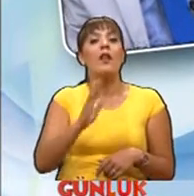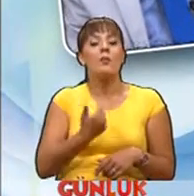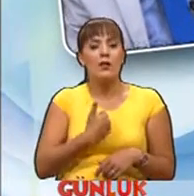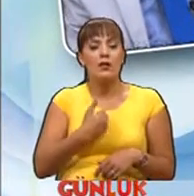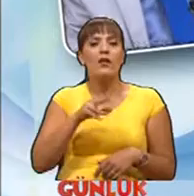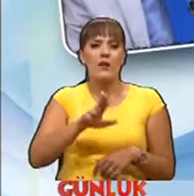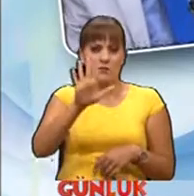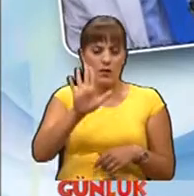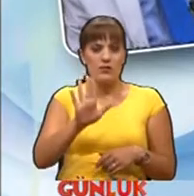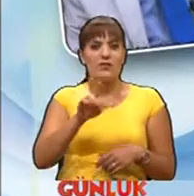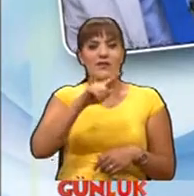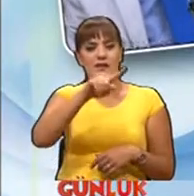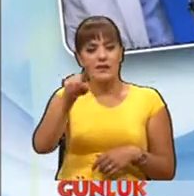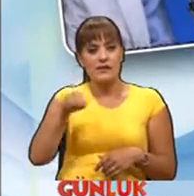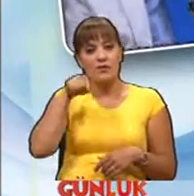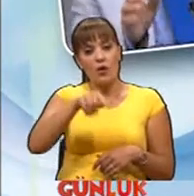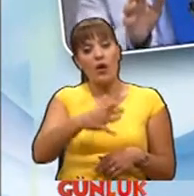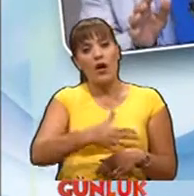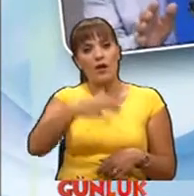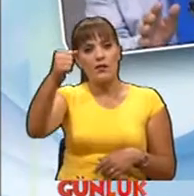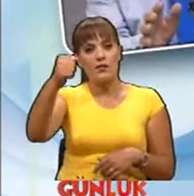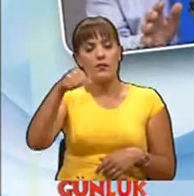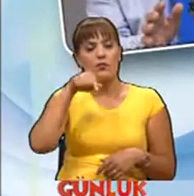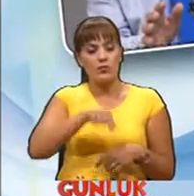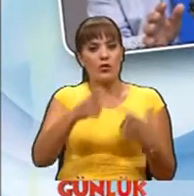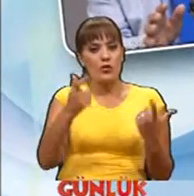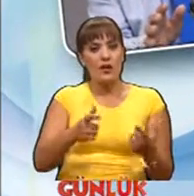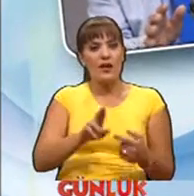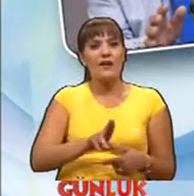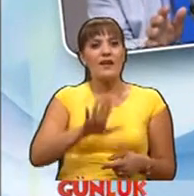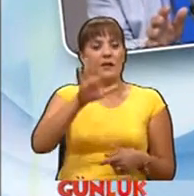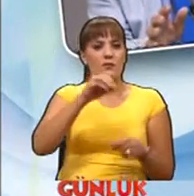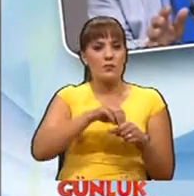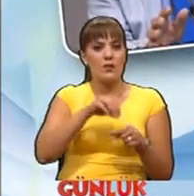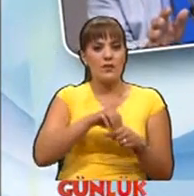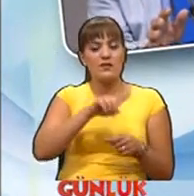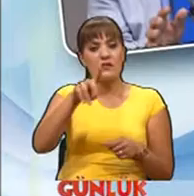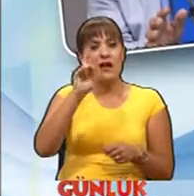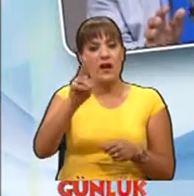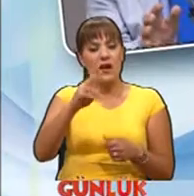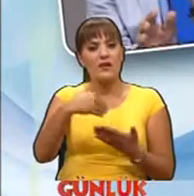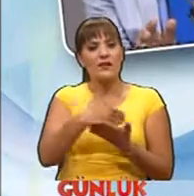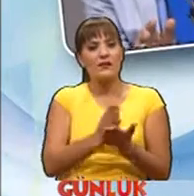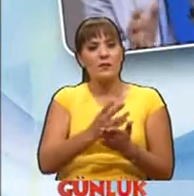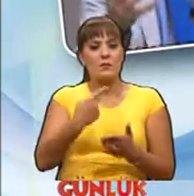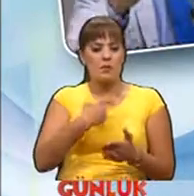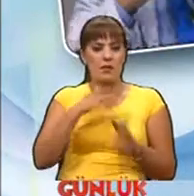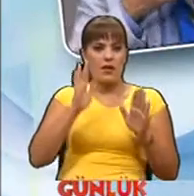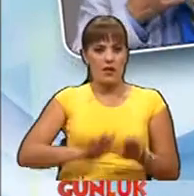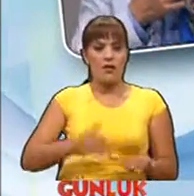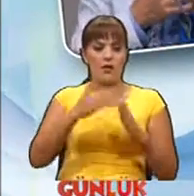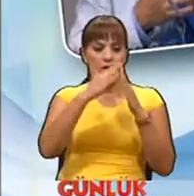mi? 75. Siz onu alın. Buradaki 75'lik size ait hisse bana